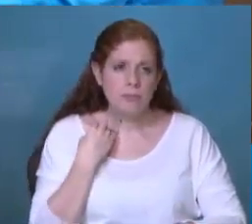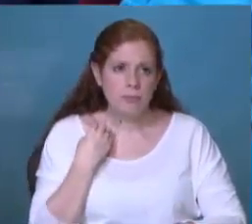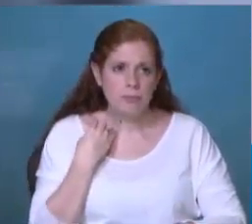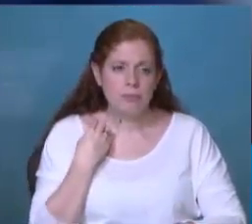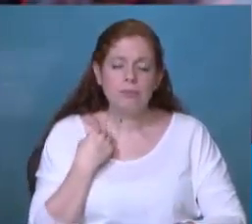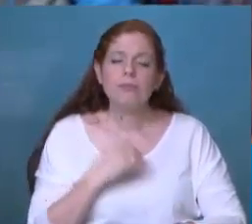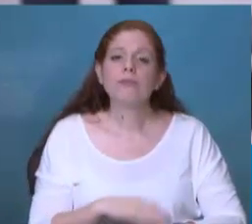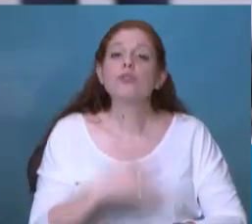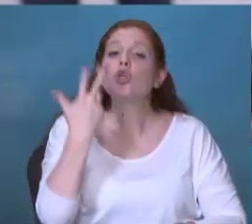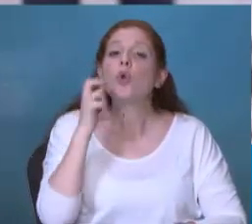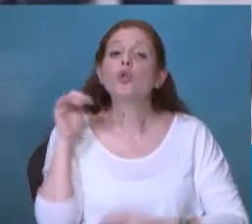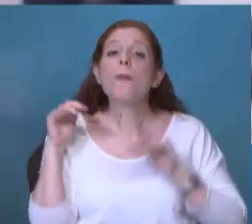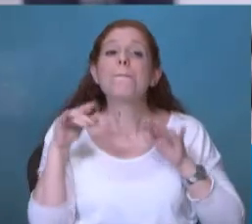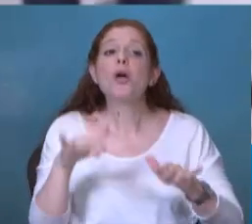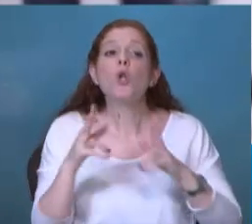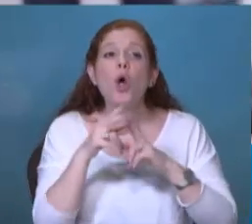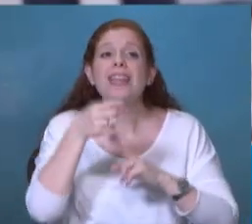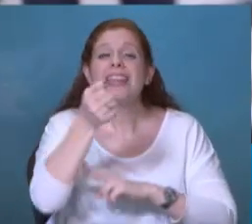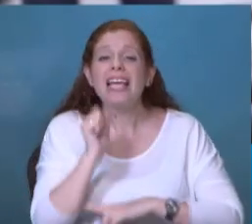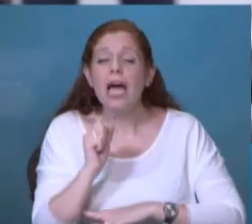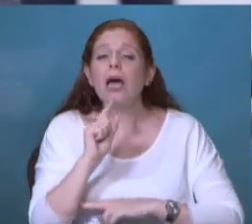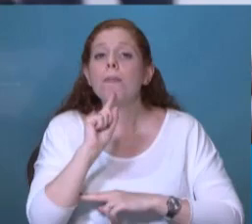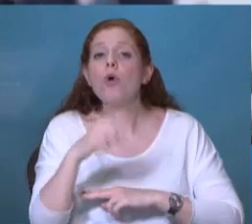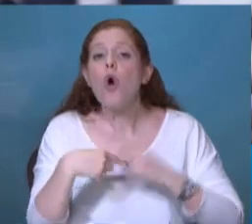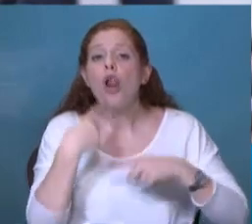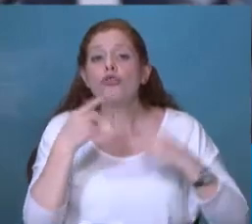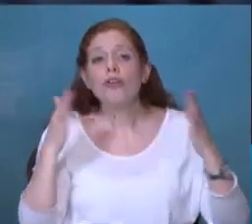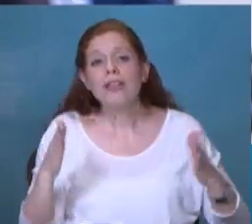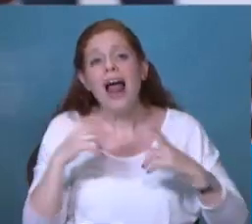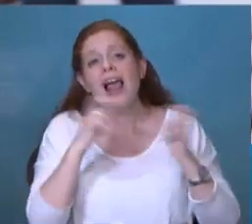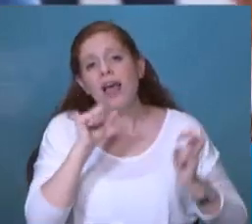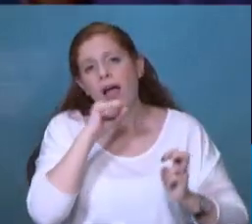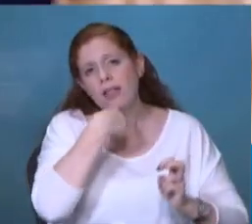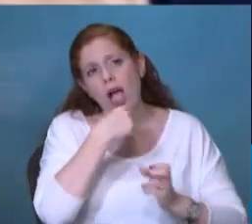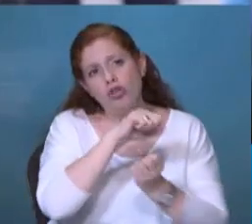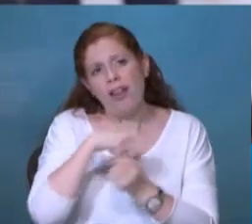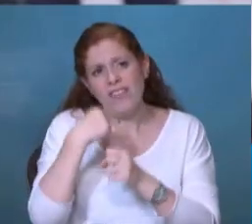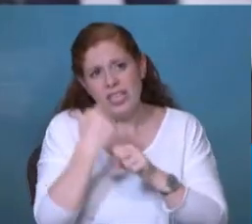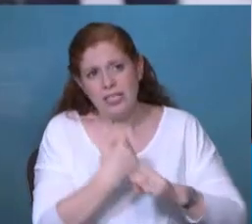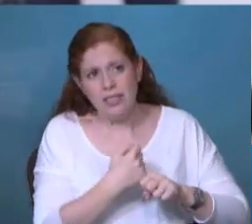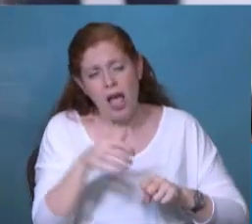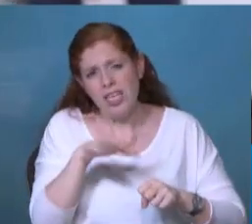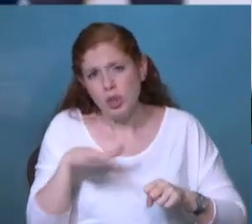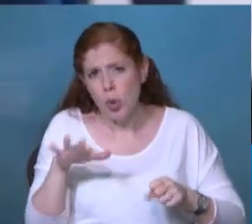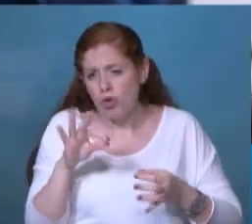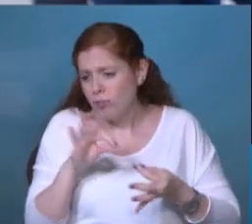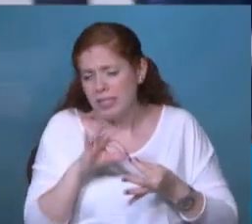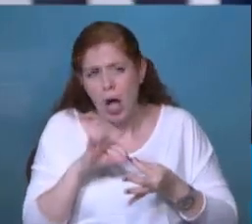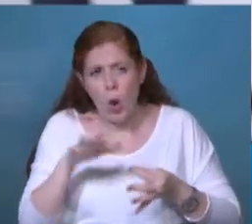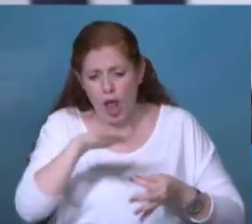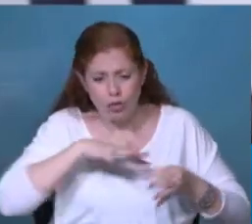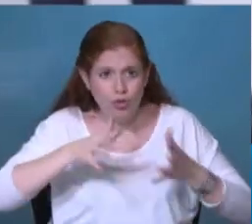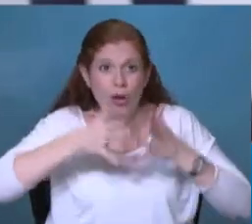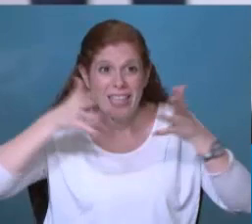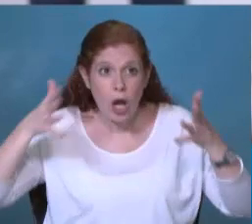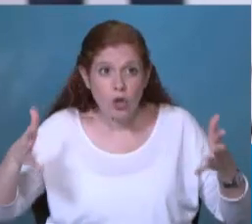30 מיליון תיירים מגיעים בכל שנה לעיר העתיקה של ונציה. אזור שבסך הכל השטח הכולל